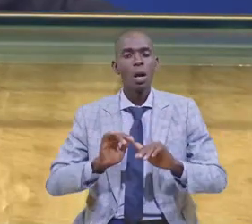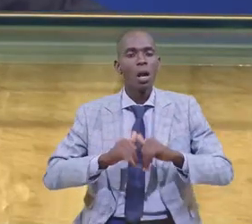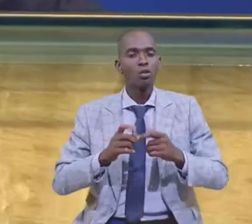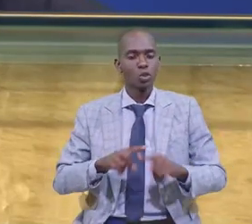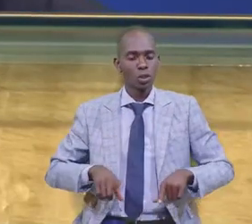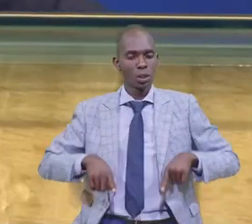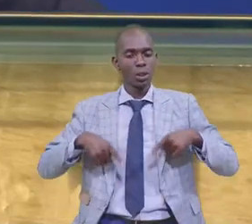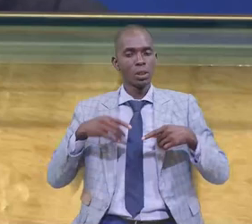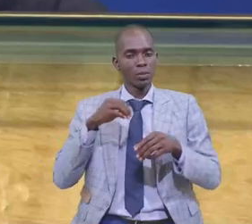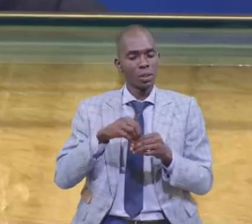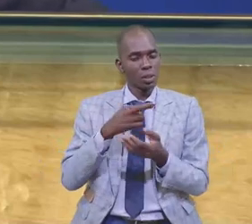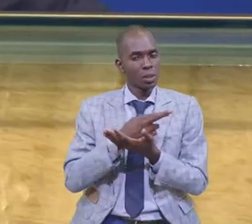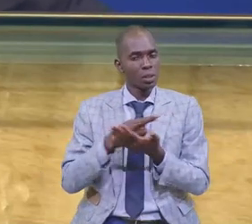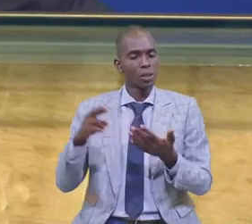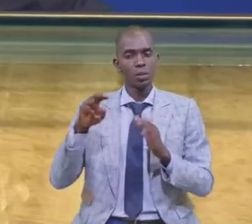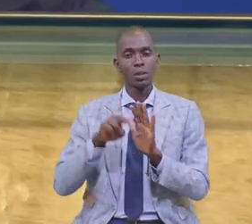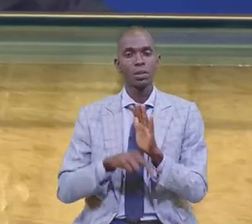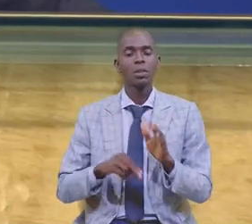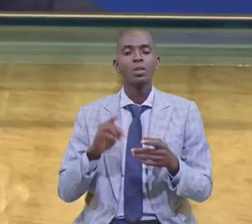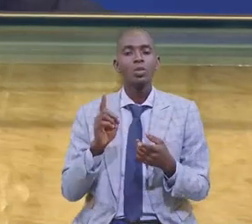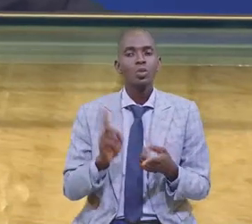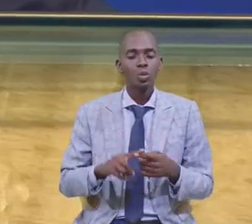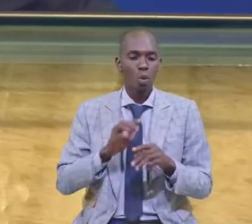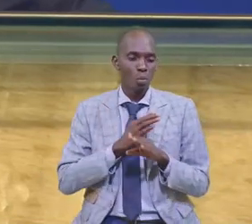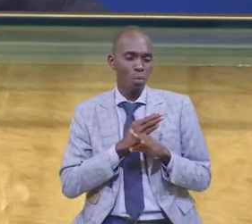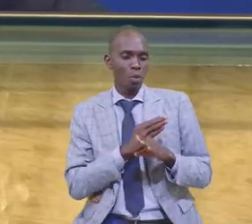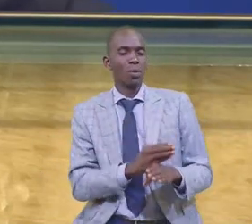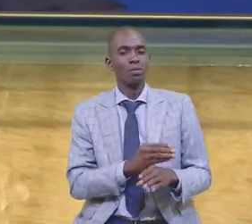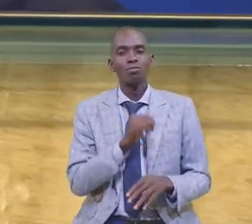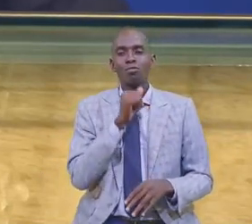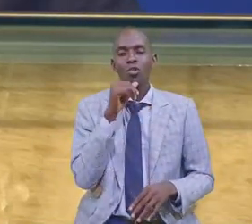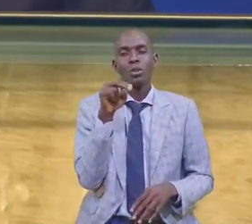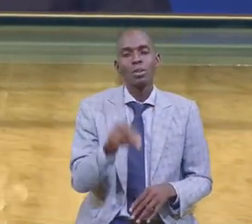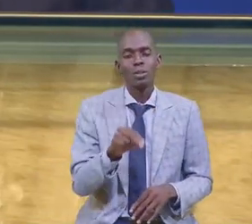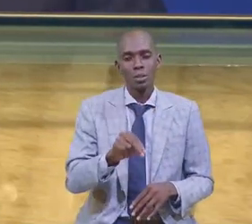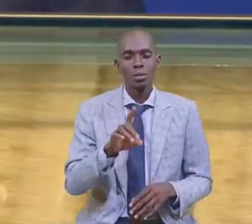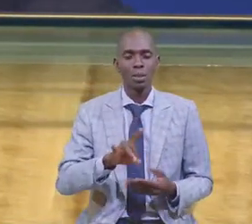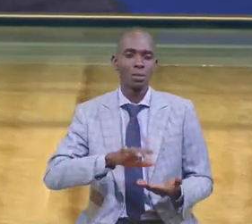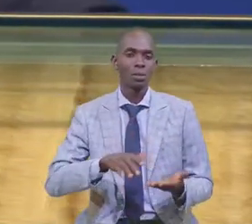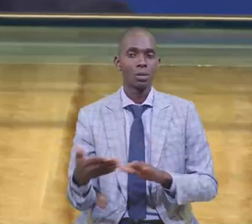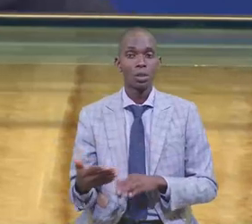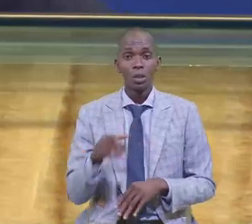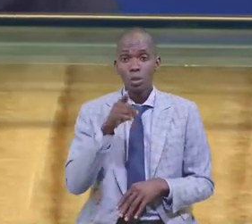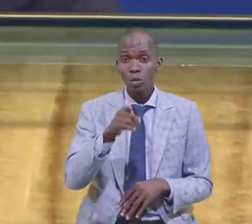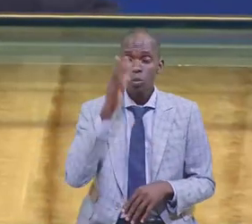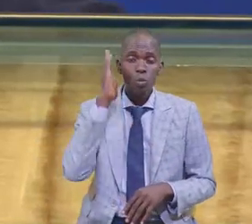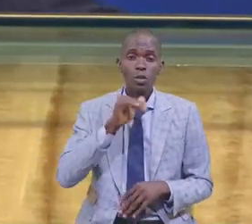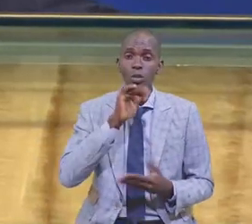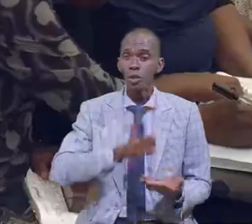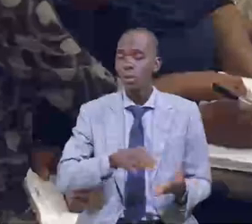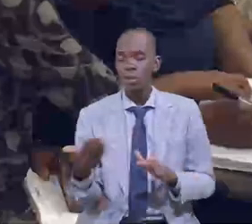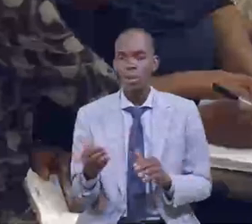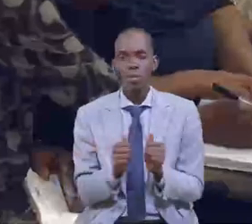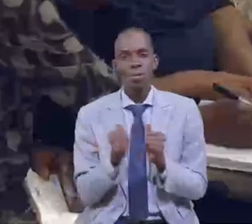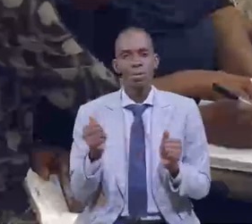à enseigner les gens à vivre dans la justice afin de prévenir une mort inutile. N'allez